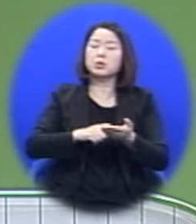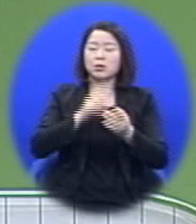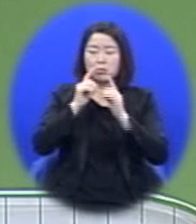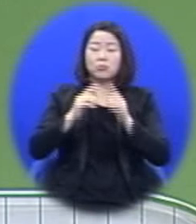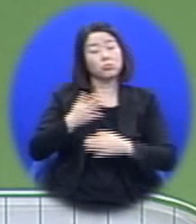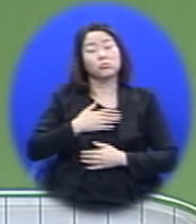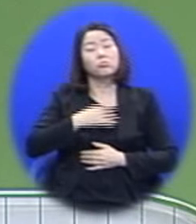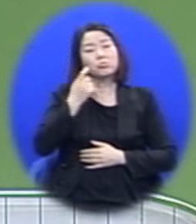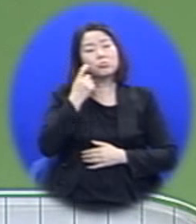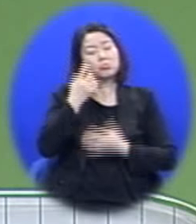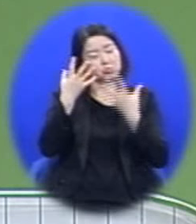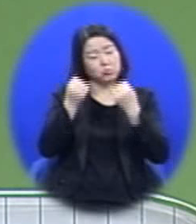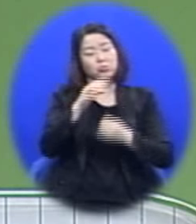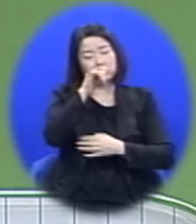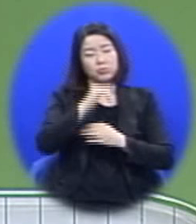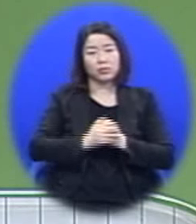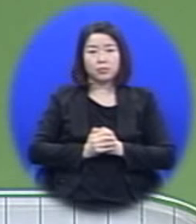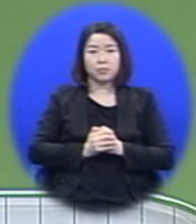많이 했습니다.